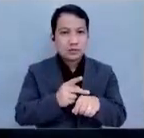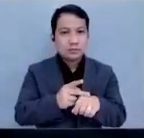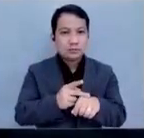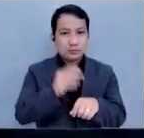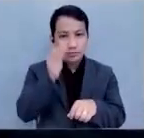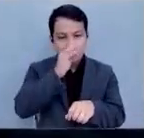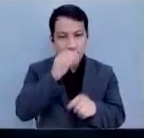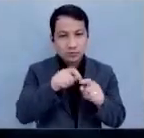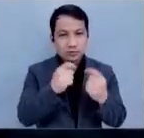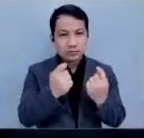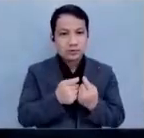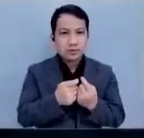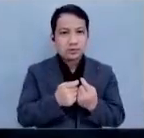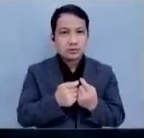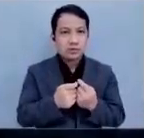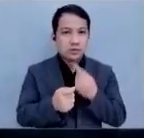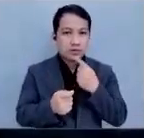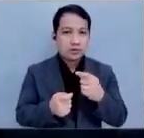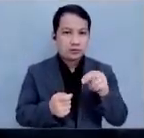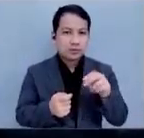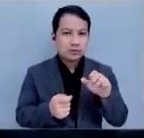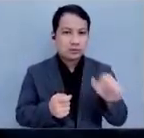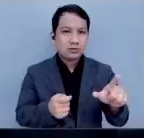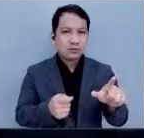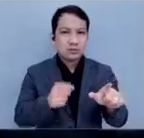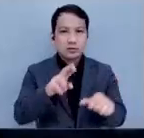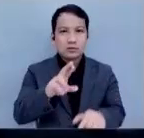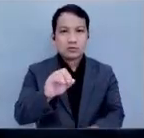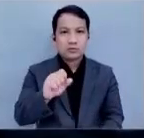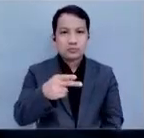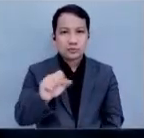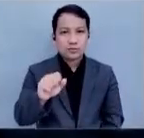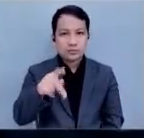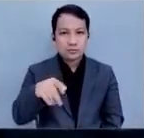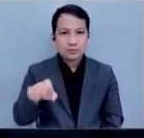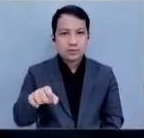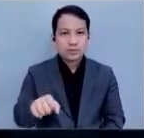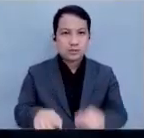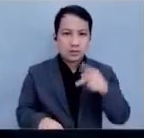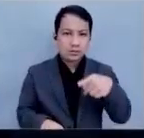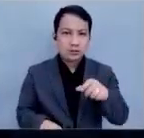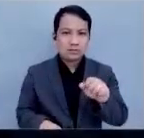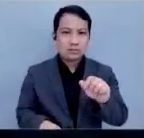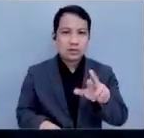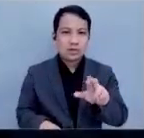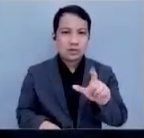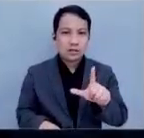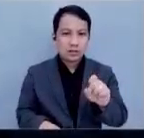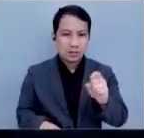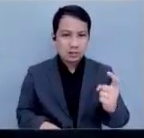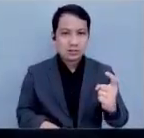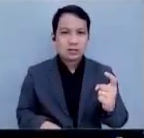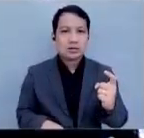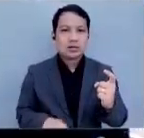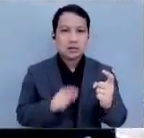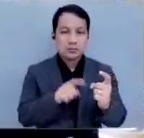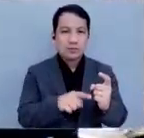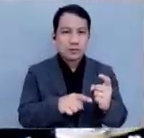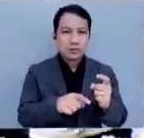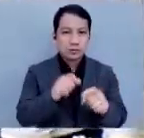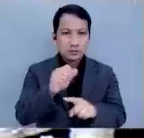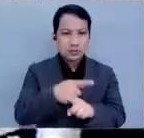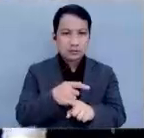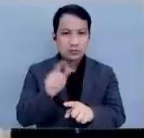ang Will Studios, Robo Sheep Studios at Parallax. Sa April 2024, posibleng ilabas ang